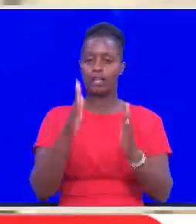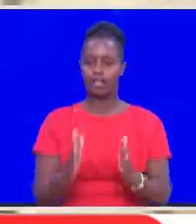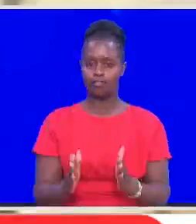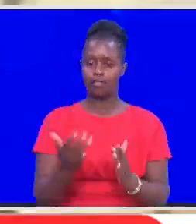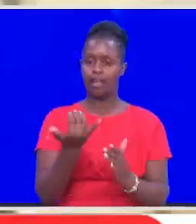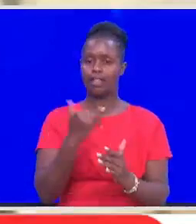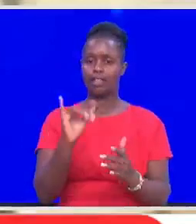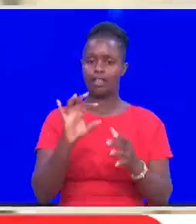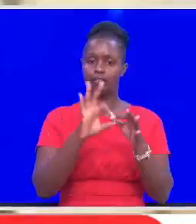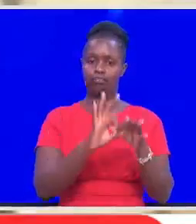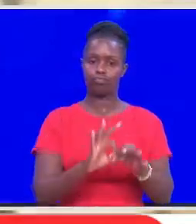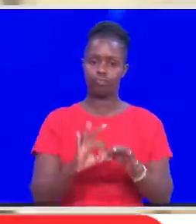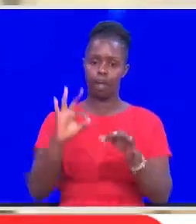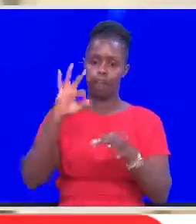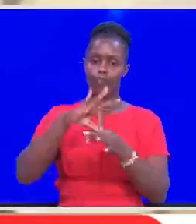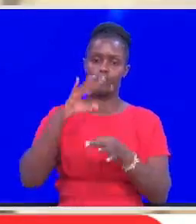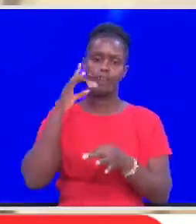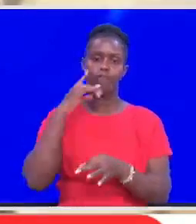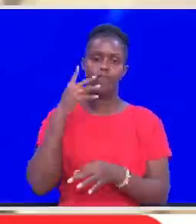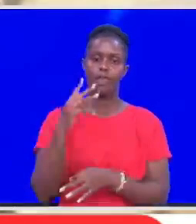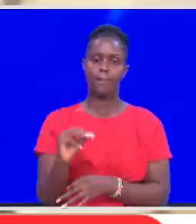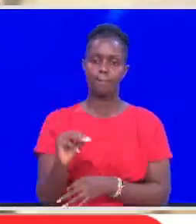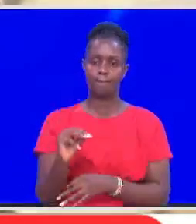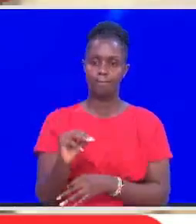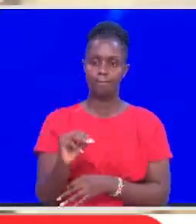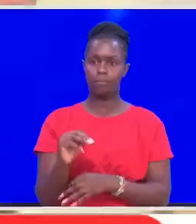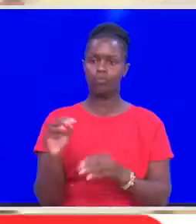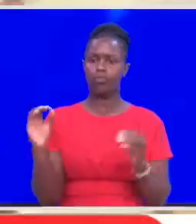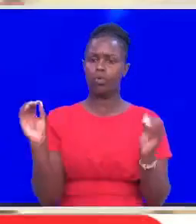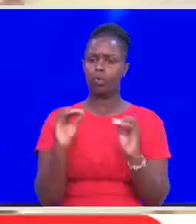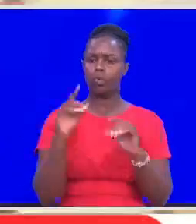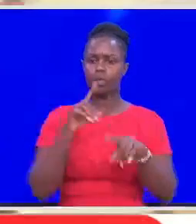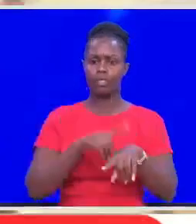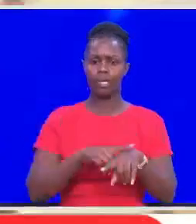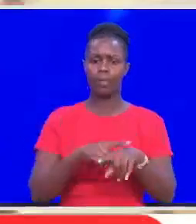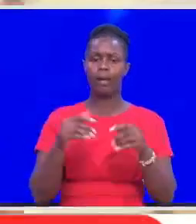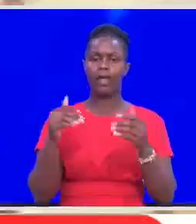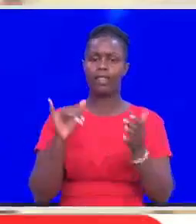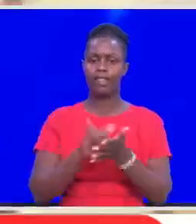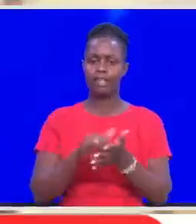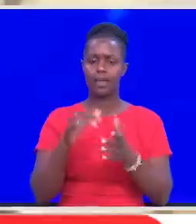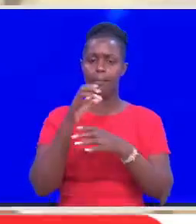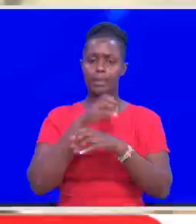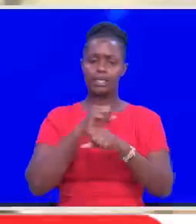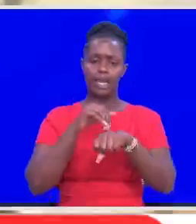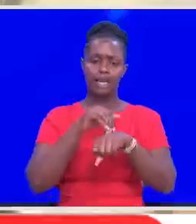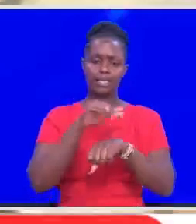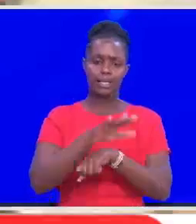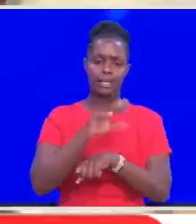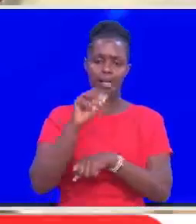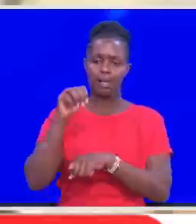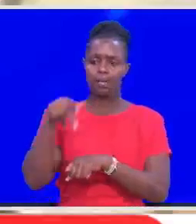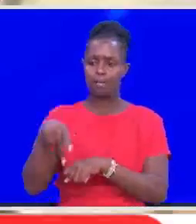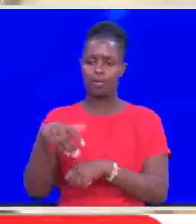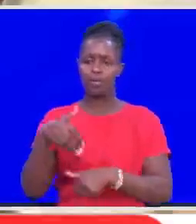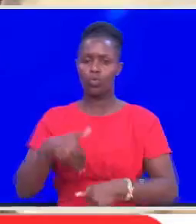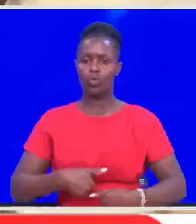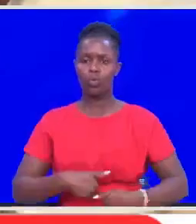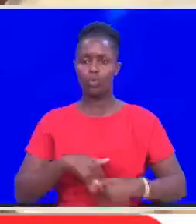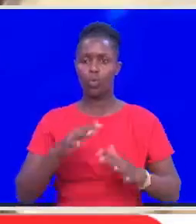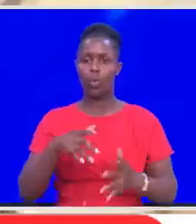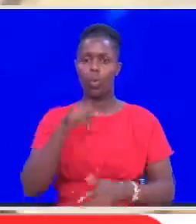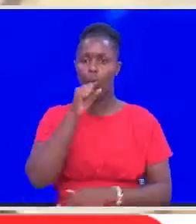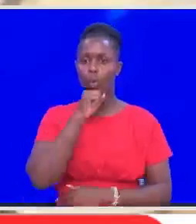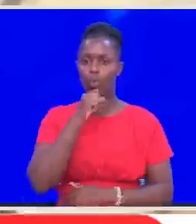kura. So there is no time the president has sent members of parliament, whether youthful or old, to Central